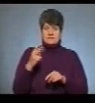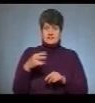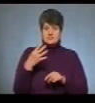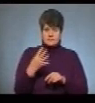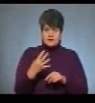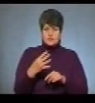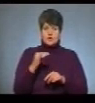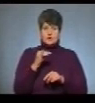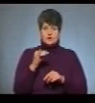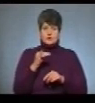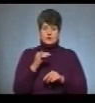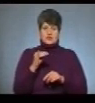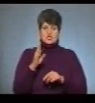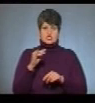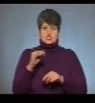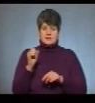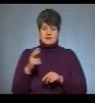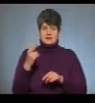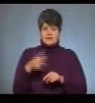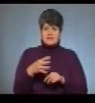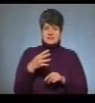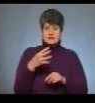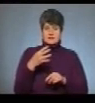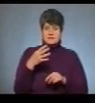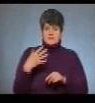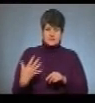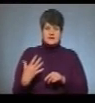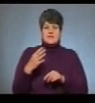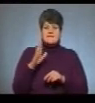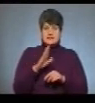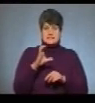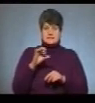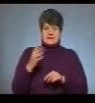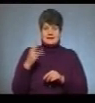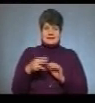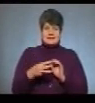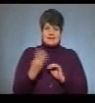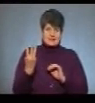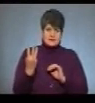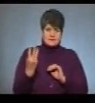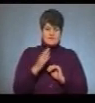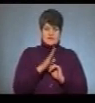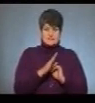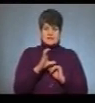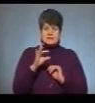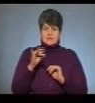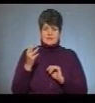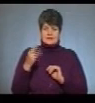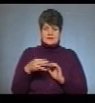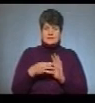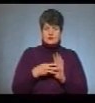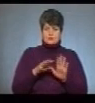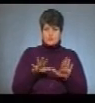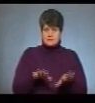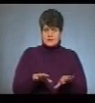на 29-му, Анастасія Меркушина на 30-му місці, Віта Семеренко на 33-му, Валентина Семеренко на 38-му